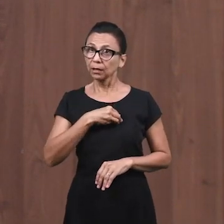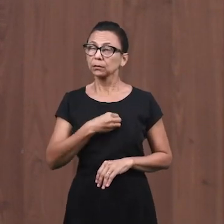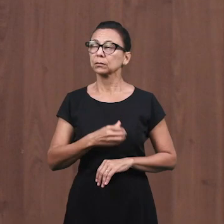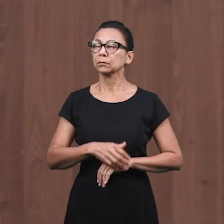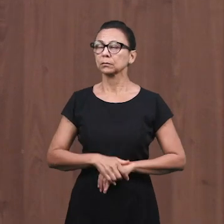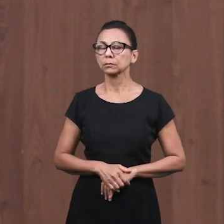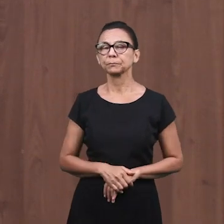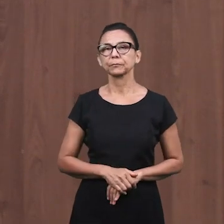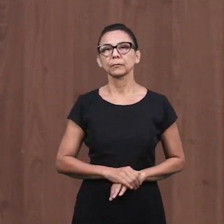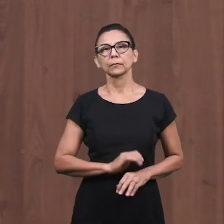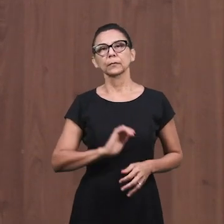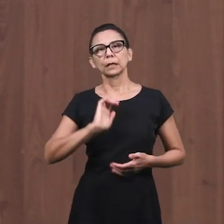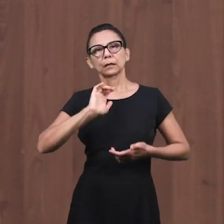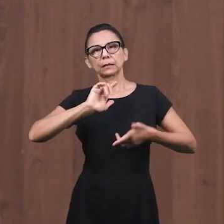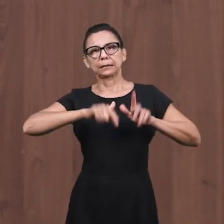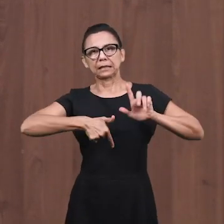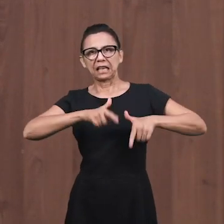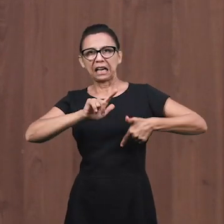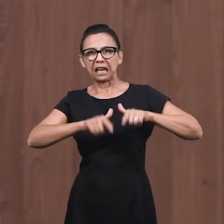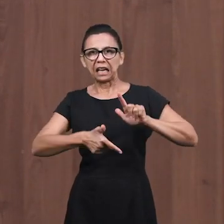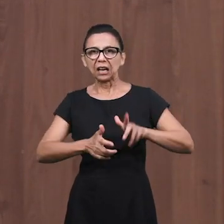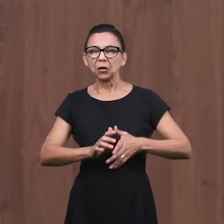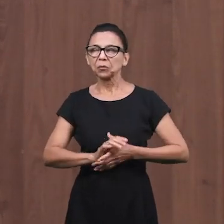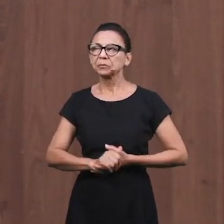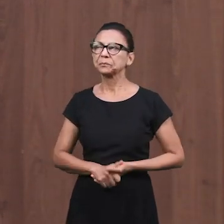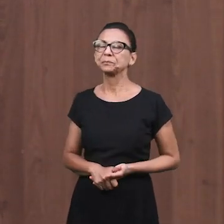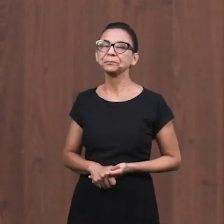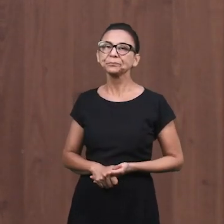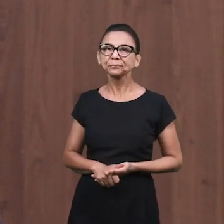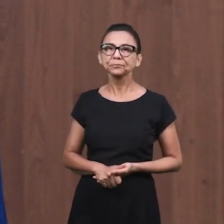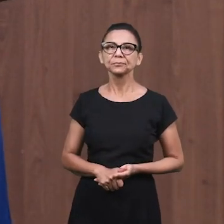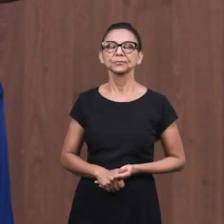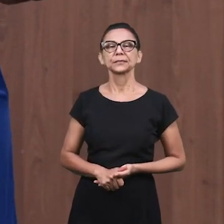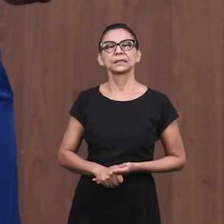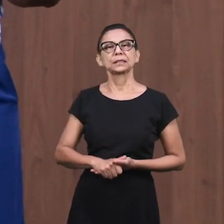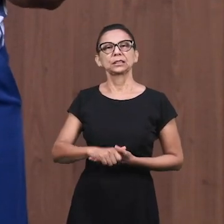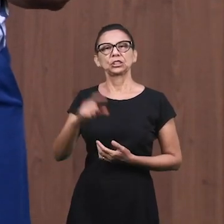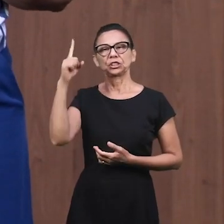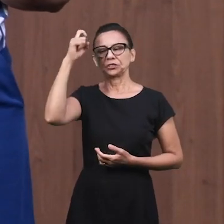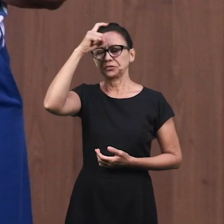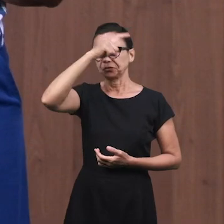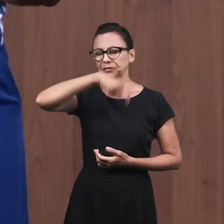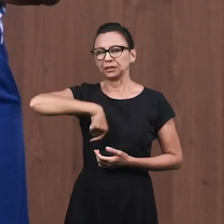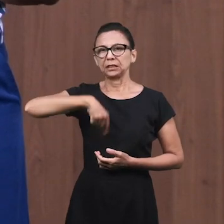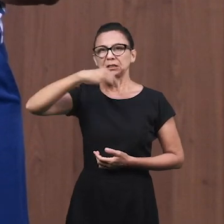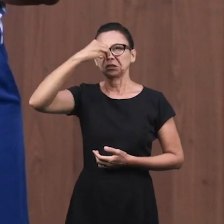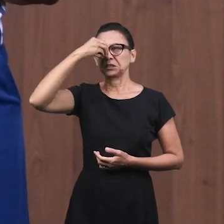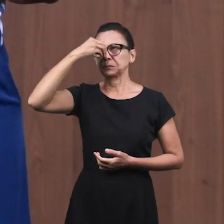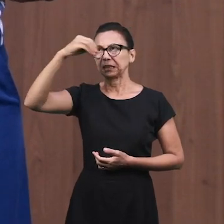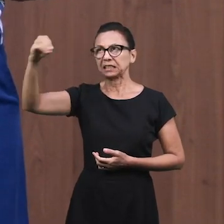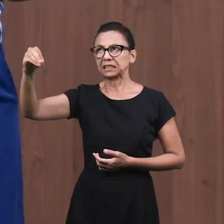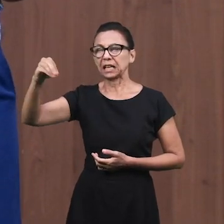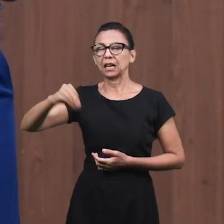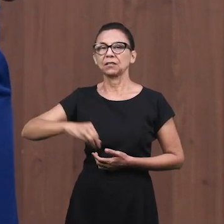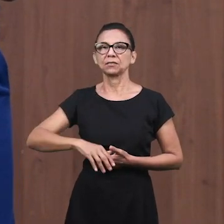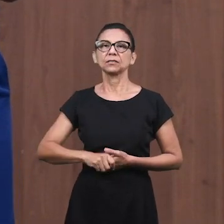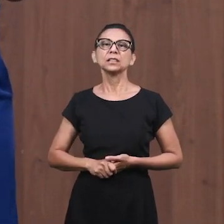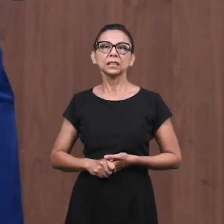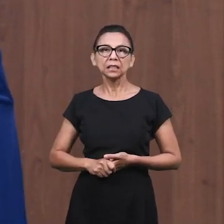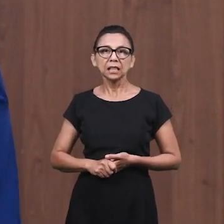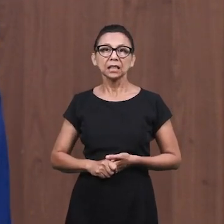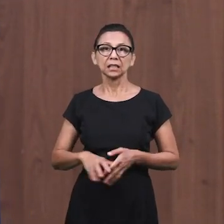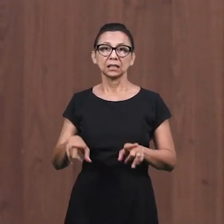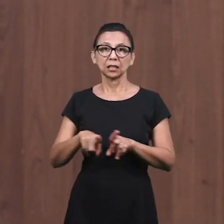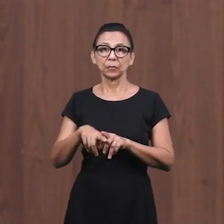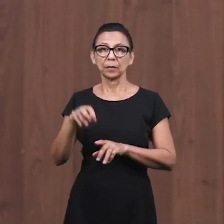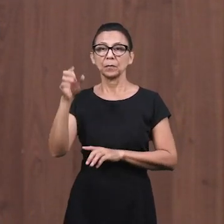a rejeté et persécuté les prophètes, Jérémie, il n'a pas eu peur, il